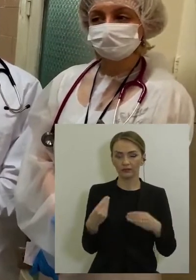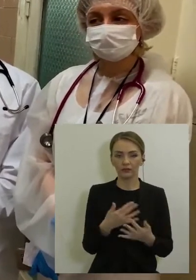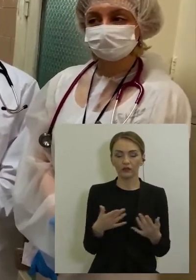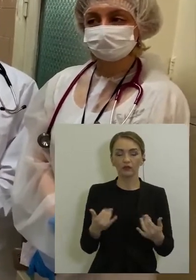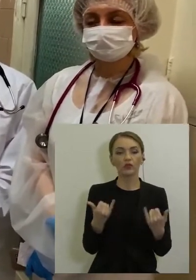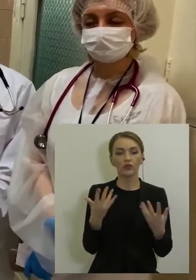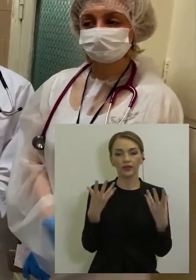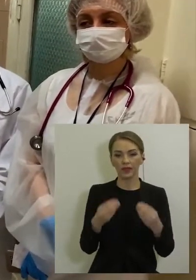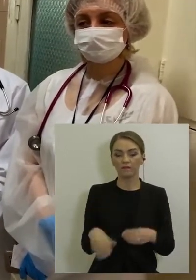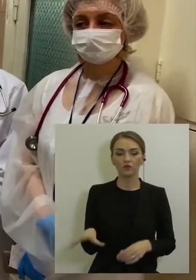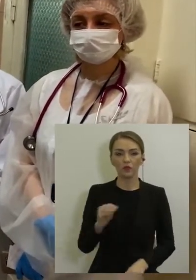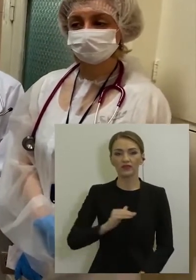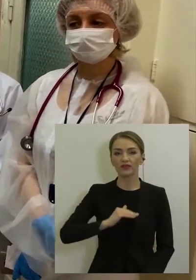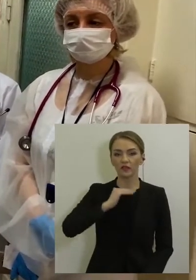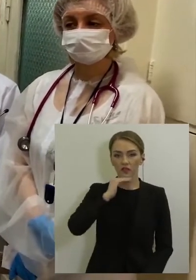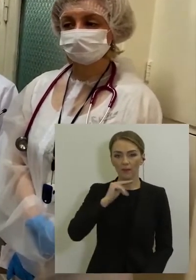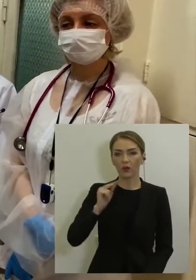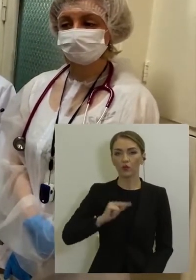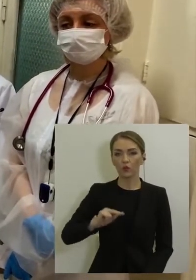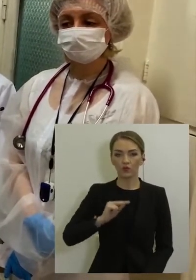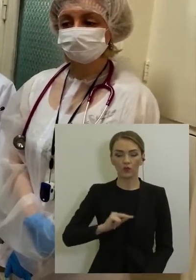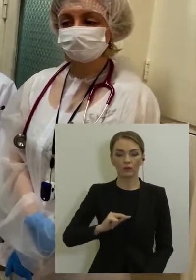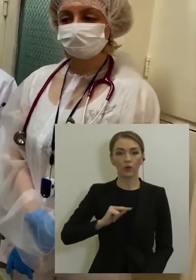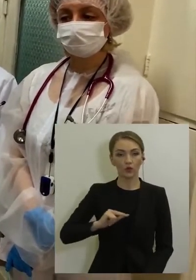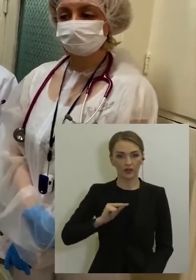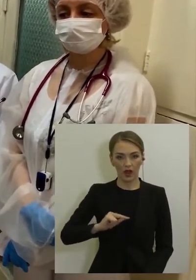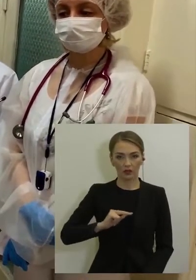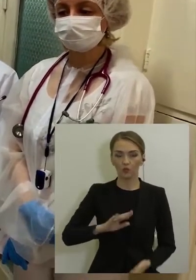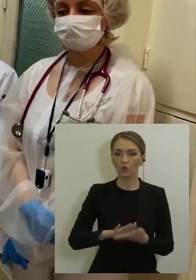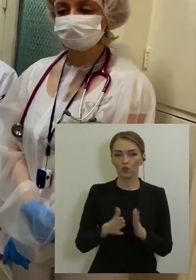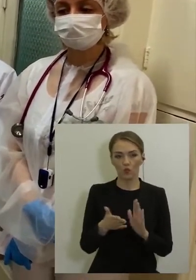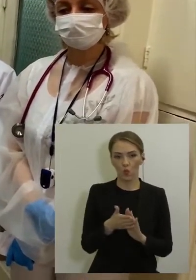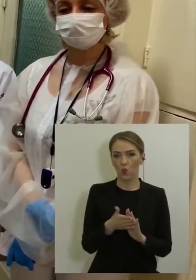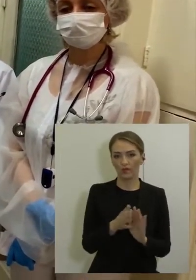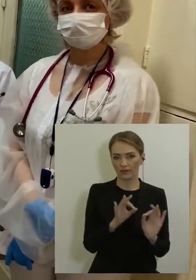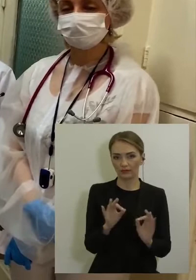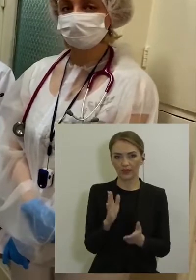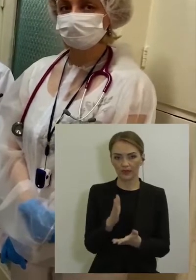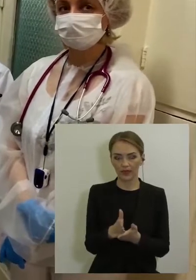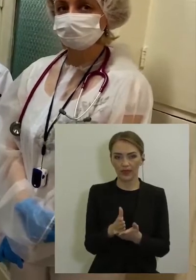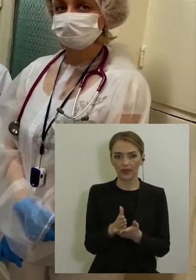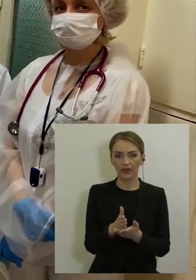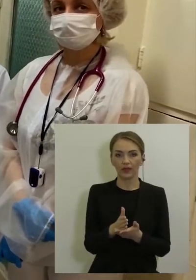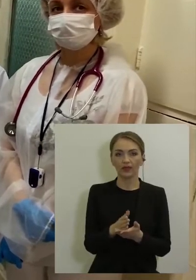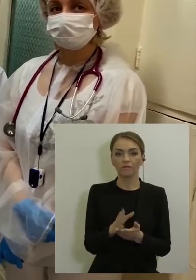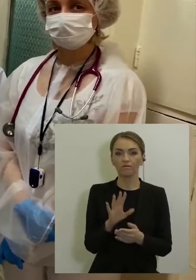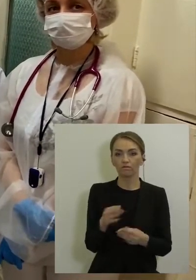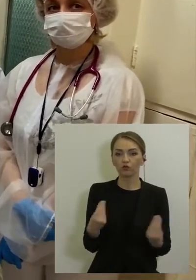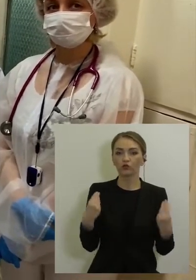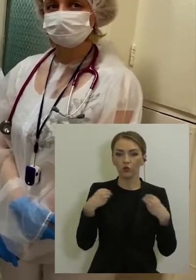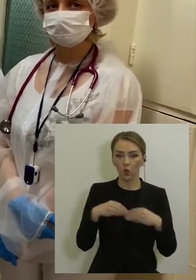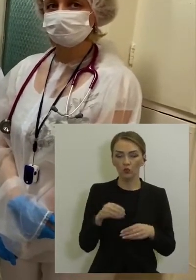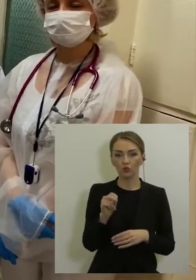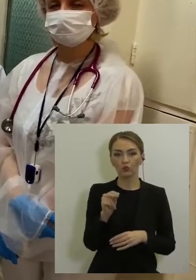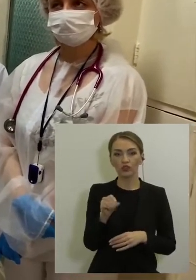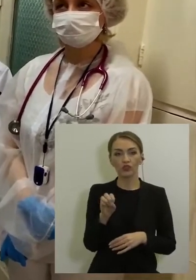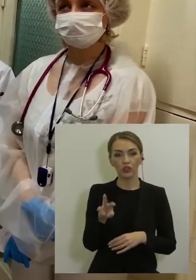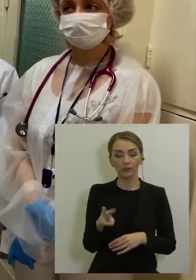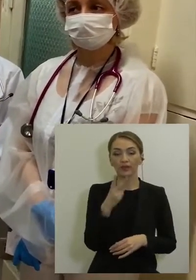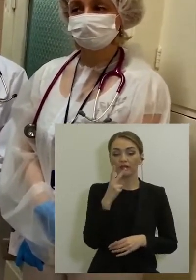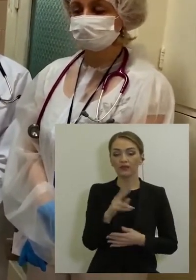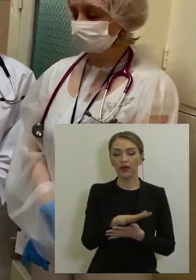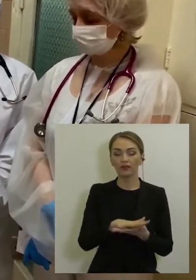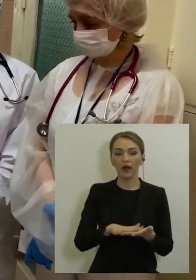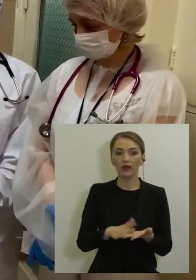цього вистачає. Працювати умови в нас є. І в чому, і чим. Дивлячись